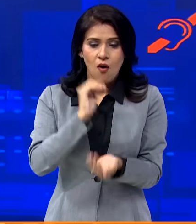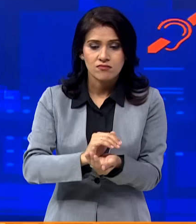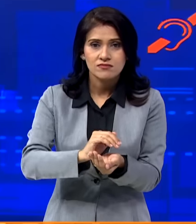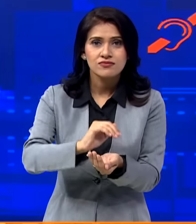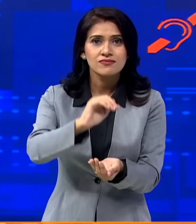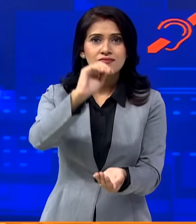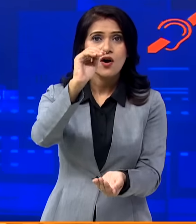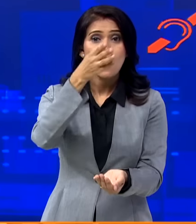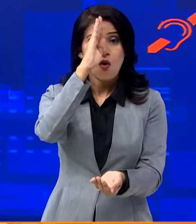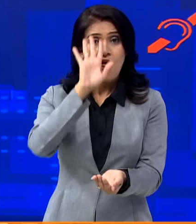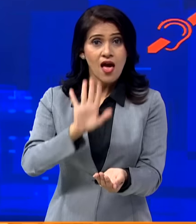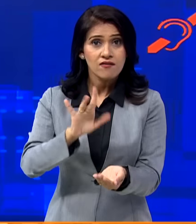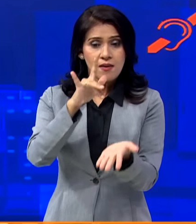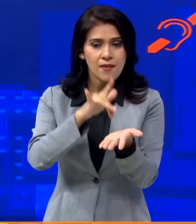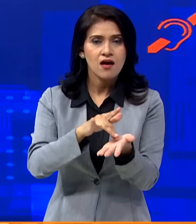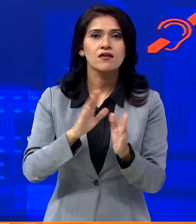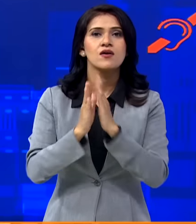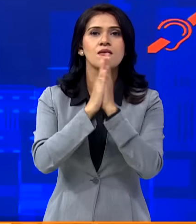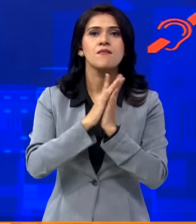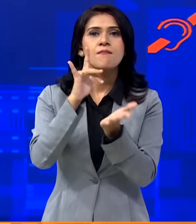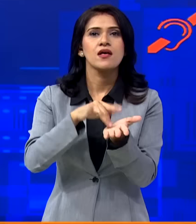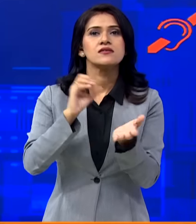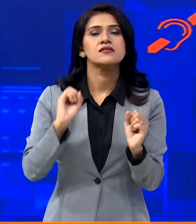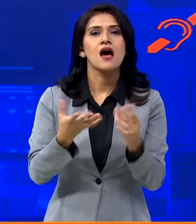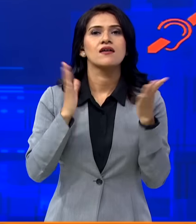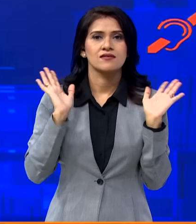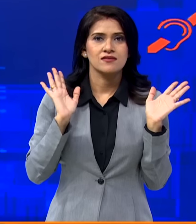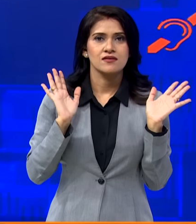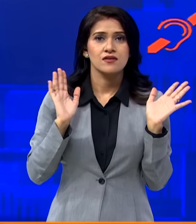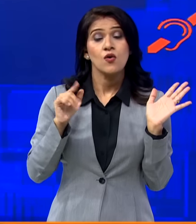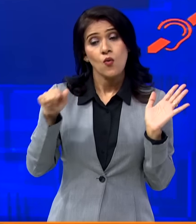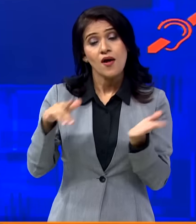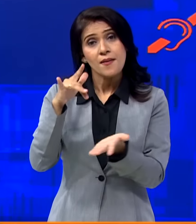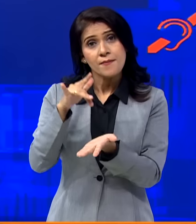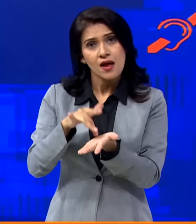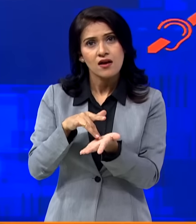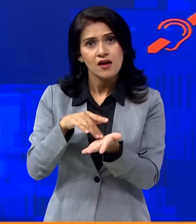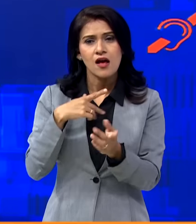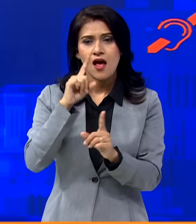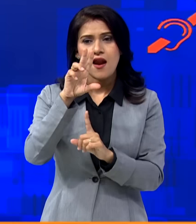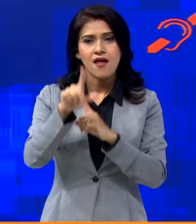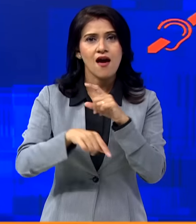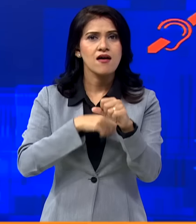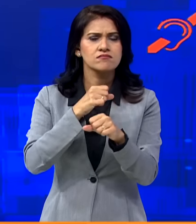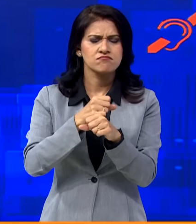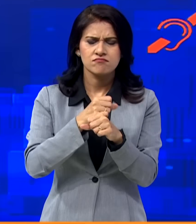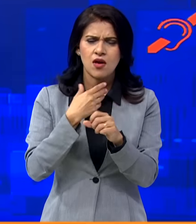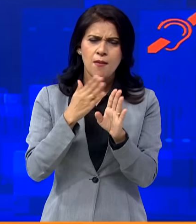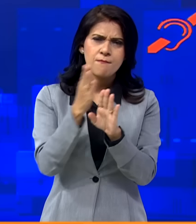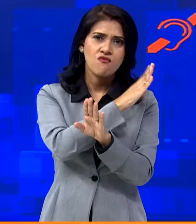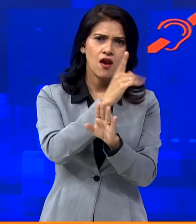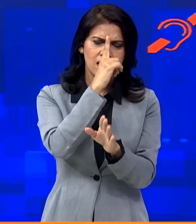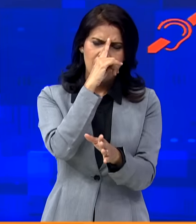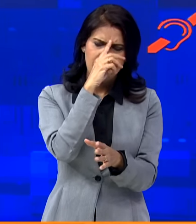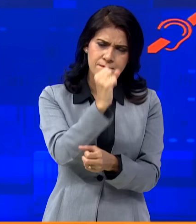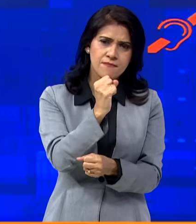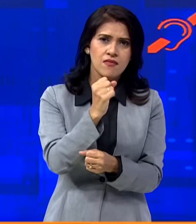जिस धरा पर भगवान आएगा वोह भी धाम बनना चाहिए इसलिए मैंने 18 वर्ष पूर्व यह संकल्प लिया था और यह